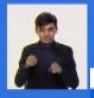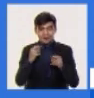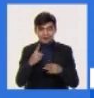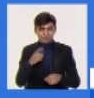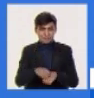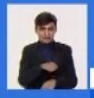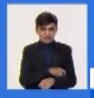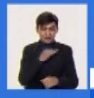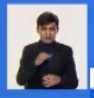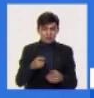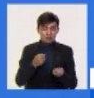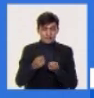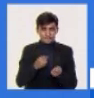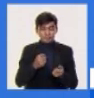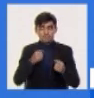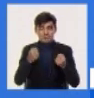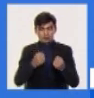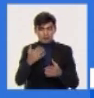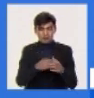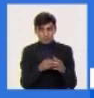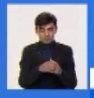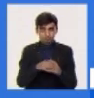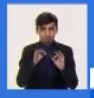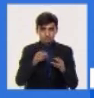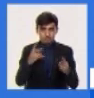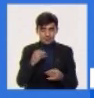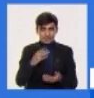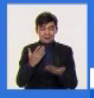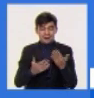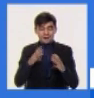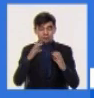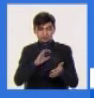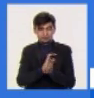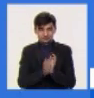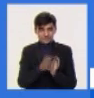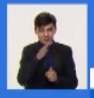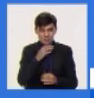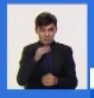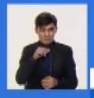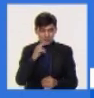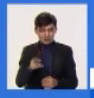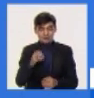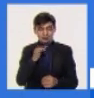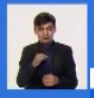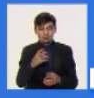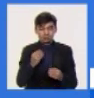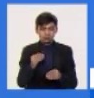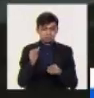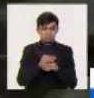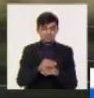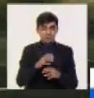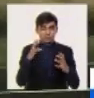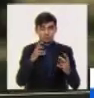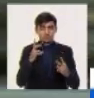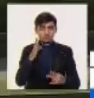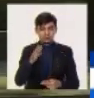должны обеспечить руководители транспортных компаний. В случае перегрузок автобусов в часы пик должны выделяться дополнительные автобусы.